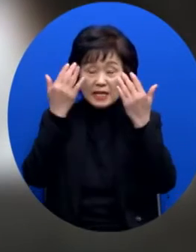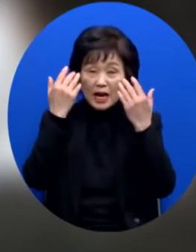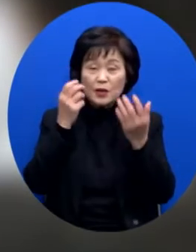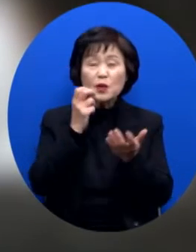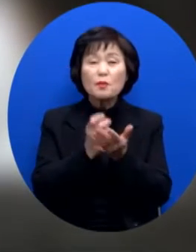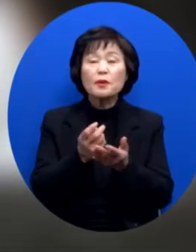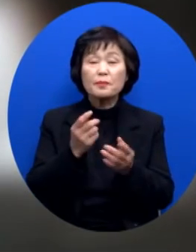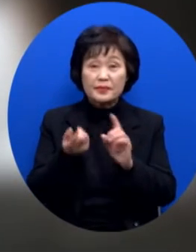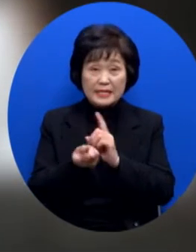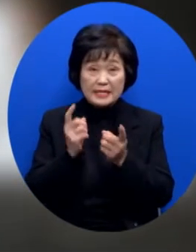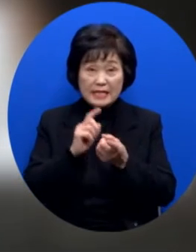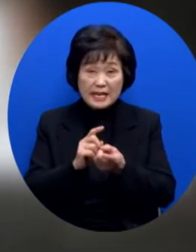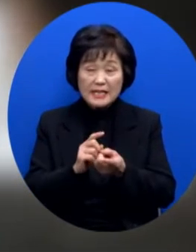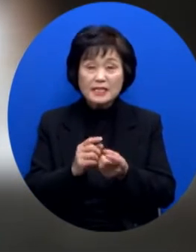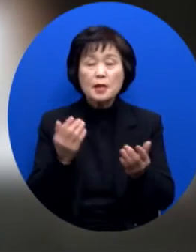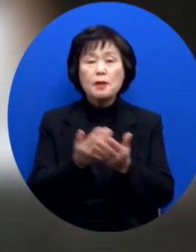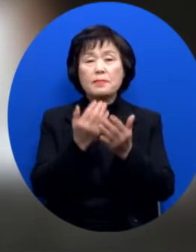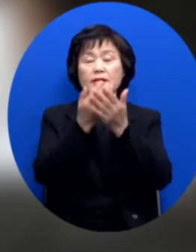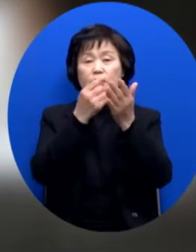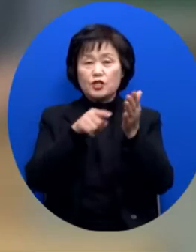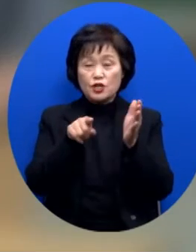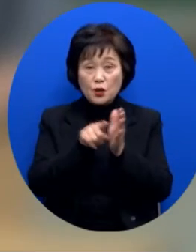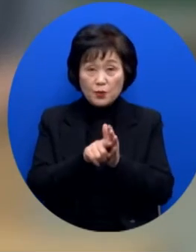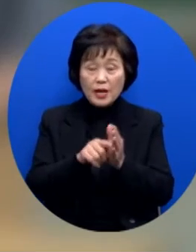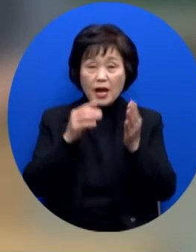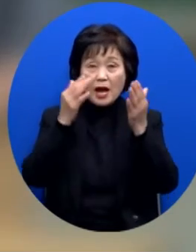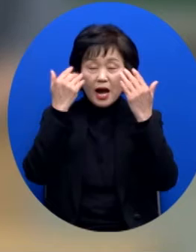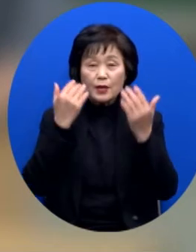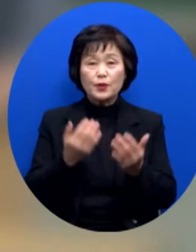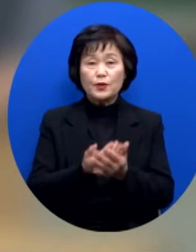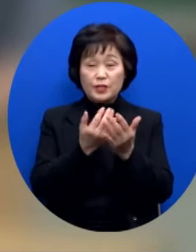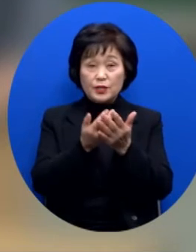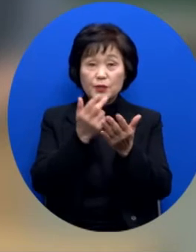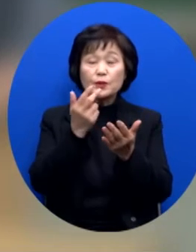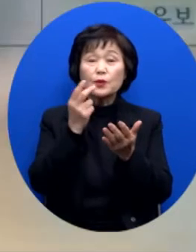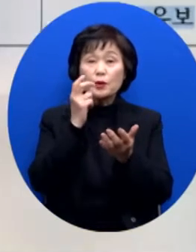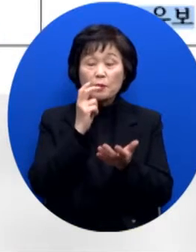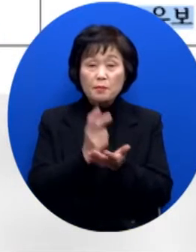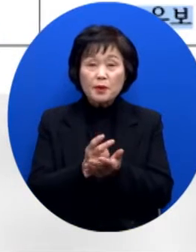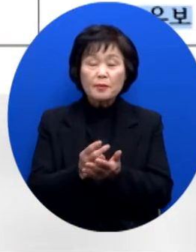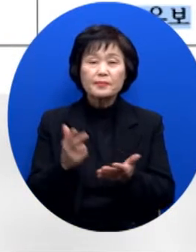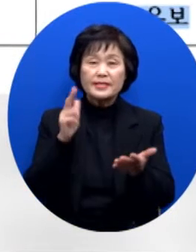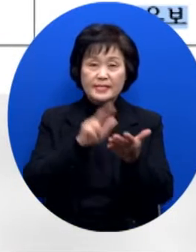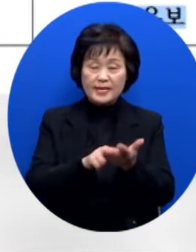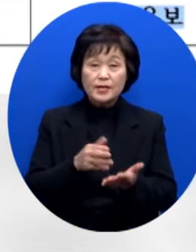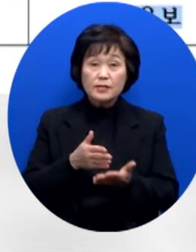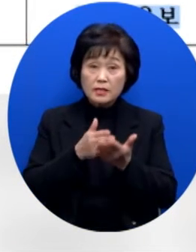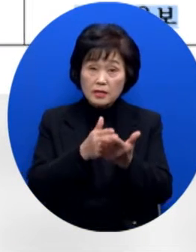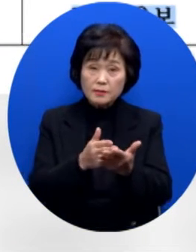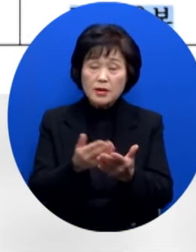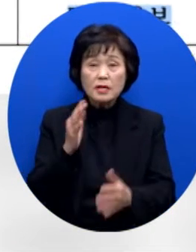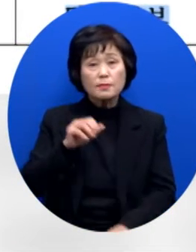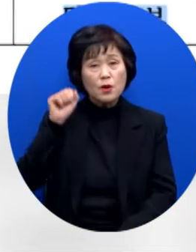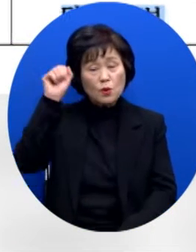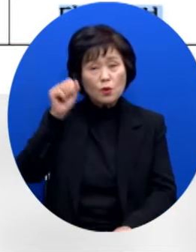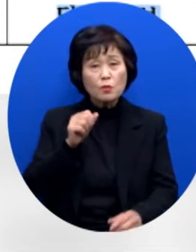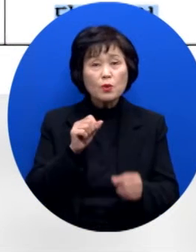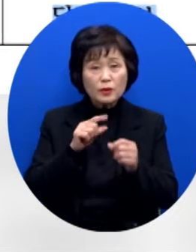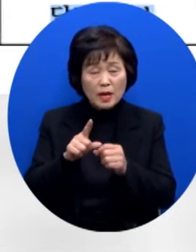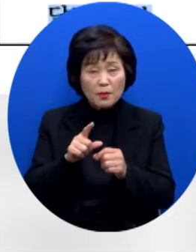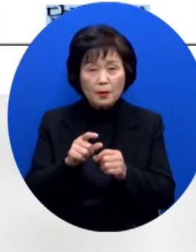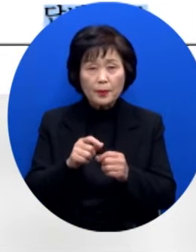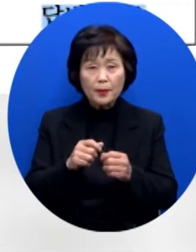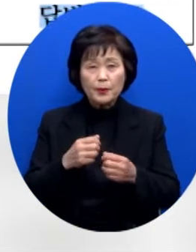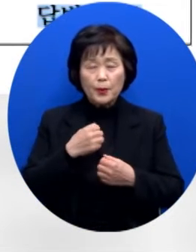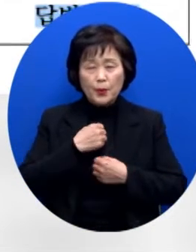자정 노력과 발전을 위해 사립학교 진흥법 제정 을 제안했습니다 하지만 후보 대부분은 신중 검토